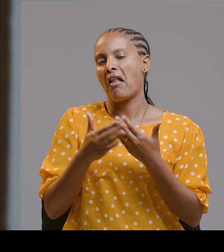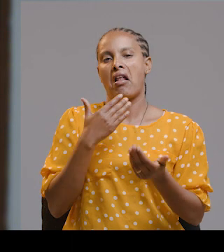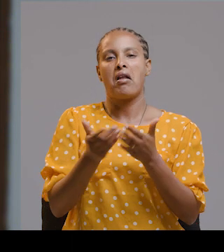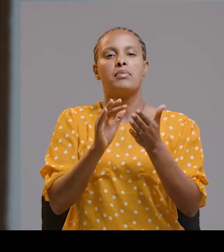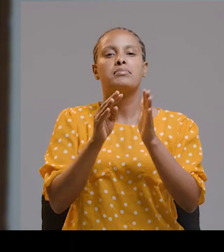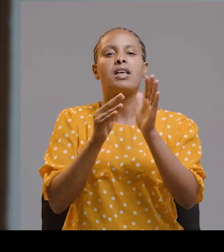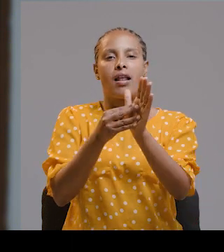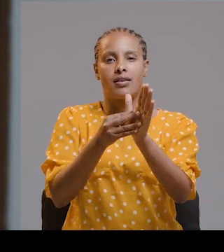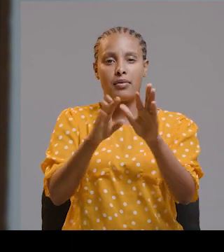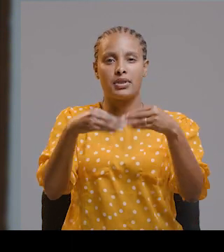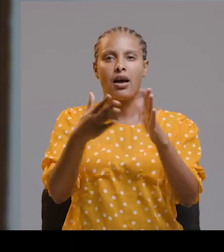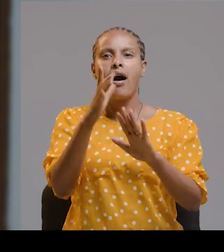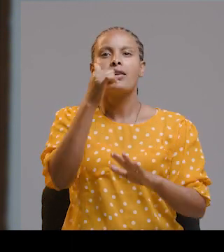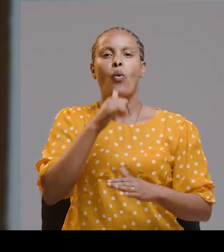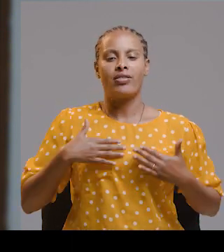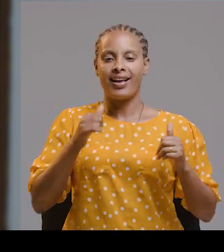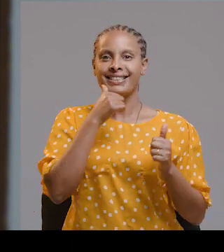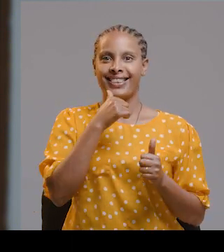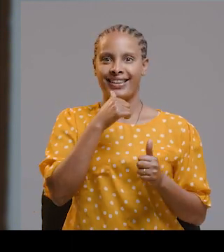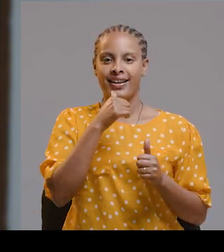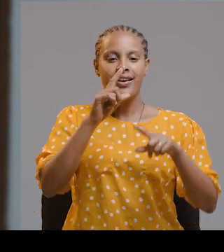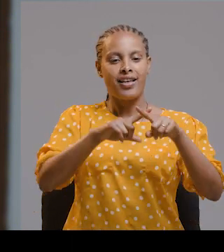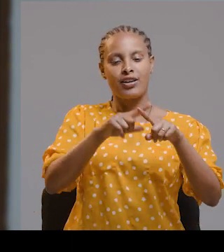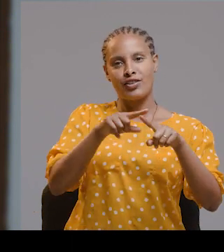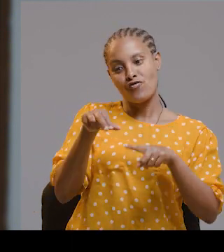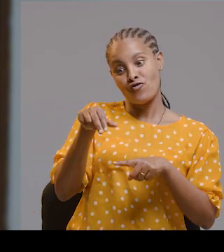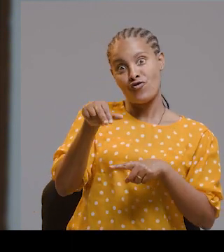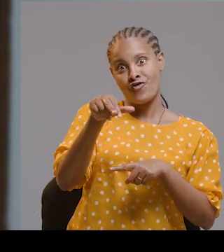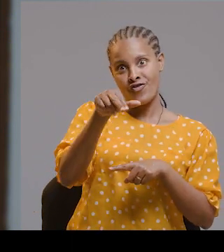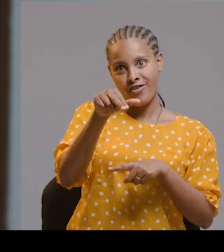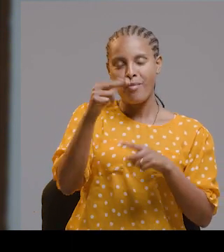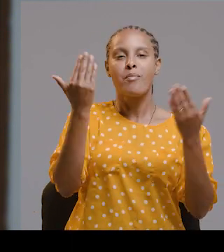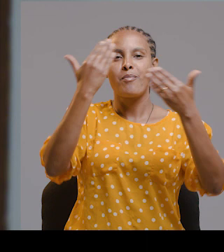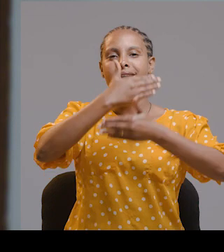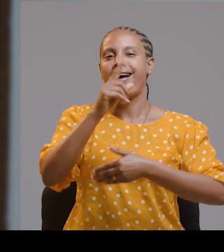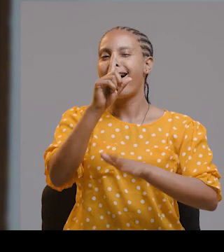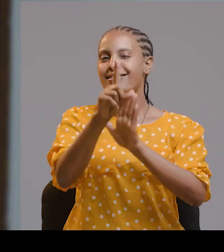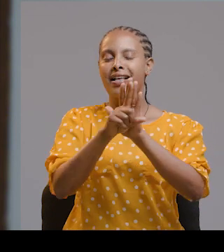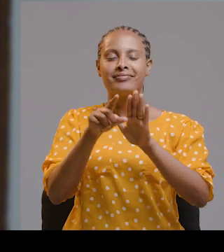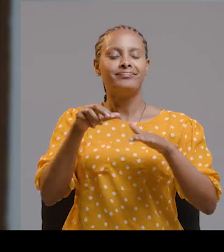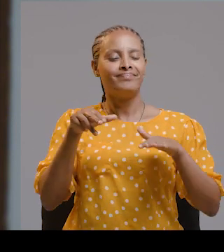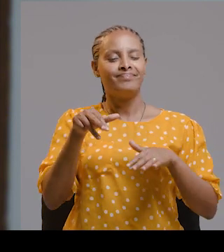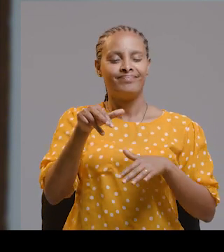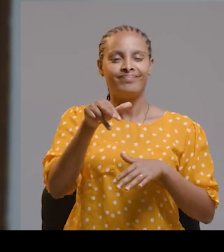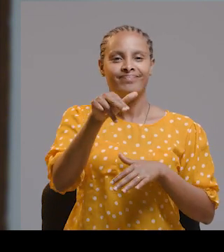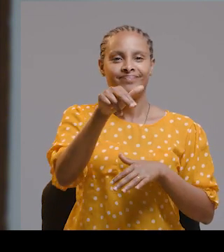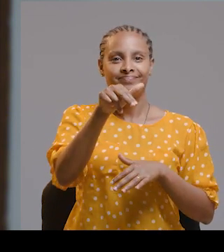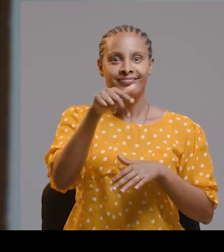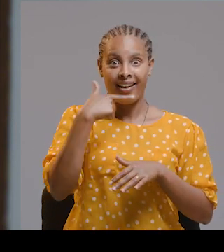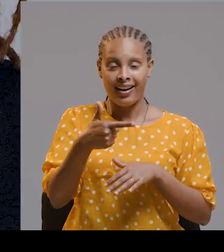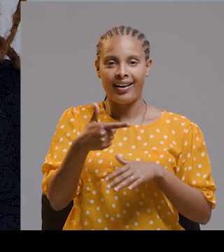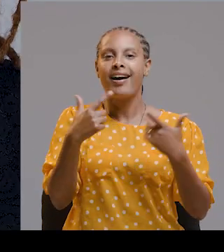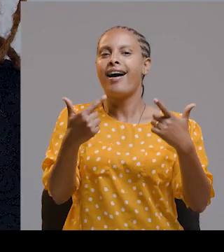سالی لمسه تیهل اندیت و تاسیت ک تاکسی اردن بل ماتا اند ساعت لی و کی یاد رگه چیاله یه